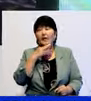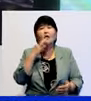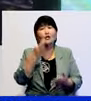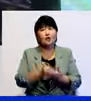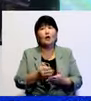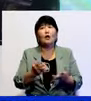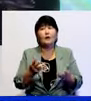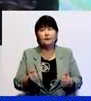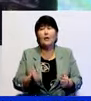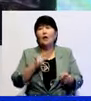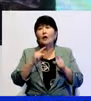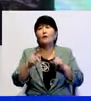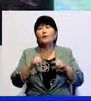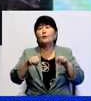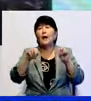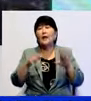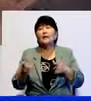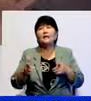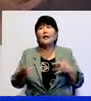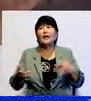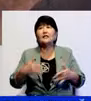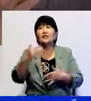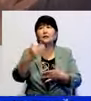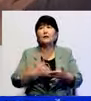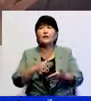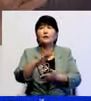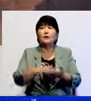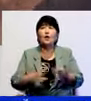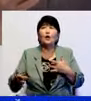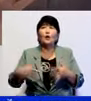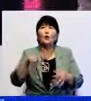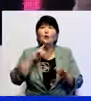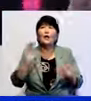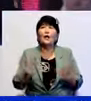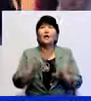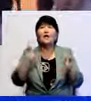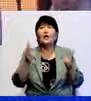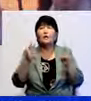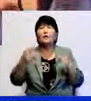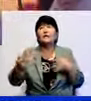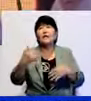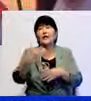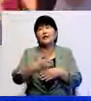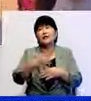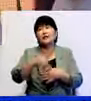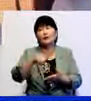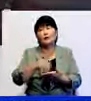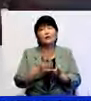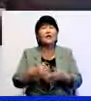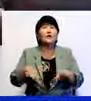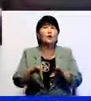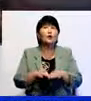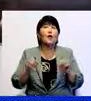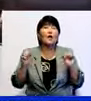жауапты. Форум арнайы дайындалған концерттік бағдарламамен жалғасты. Өнерпаздар ән айтып, би билеп сахналанған көрініс қойды. Сонымен қатар